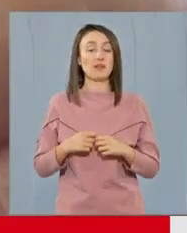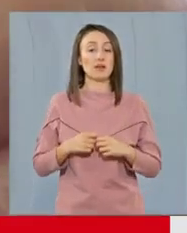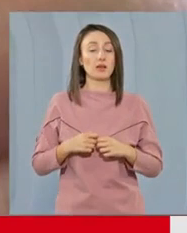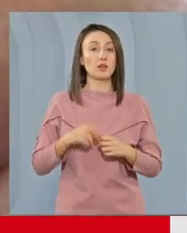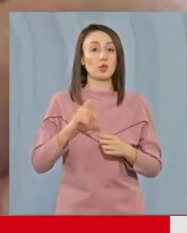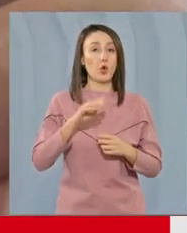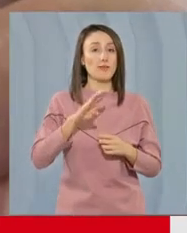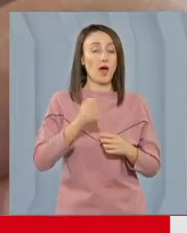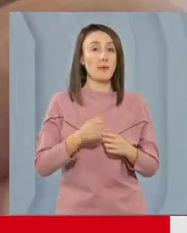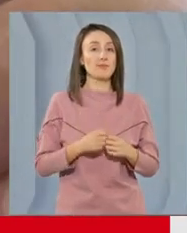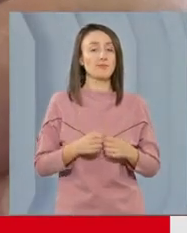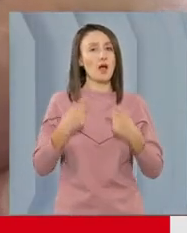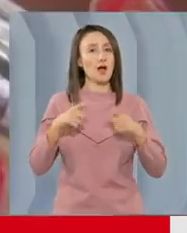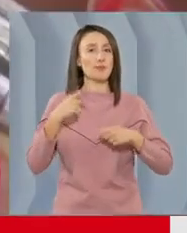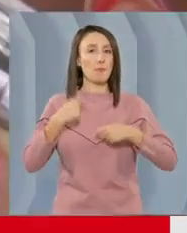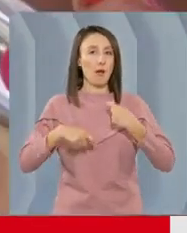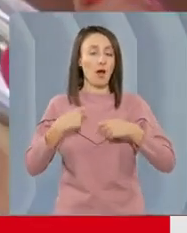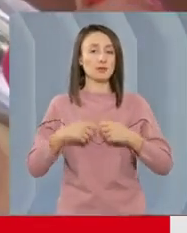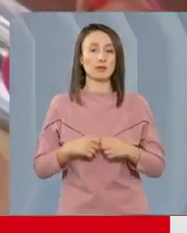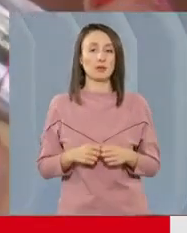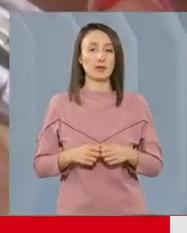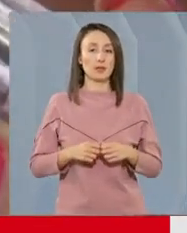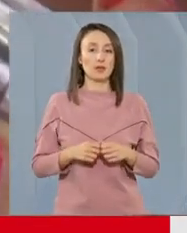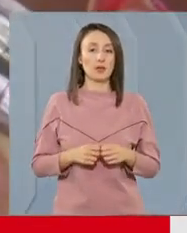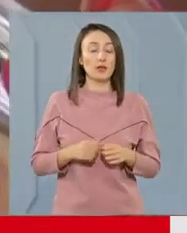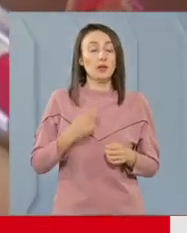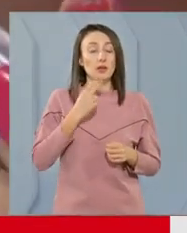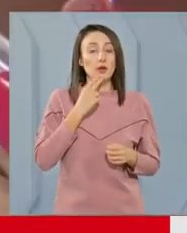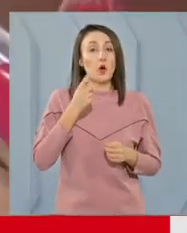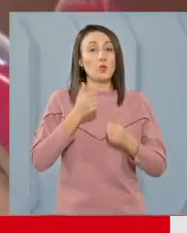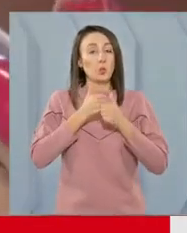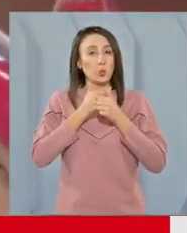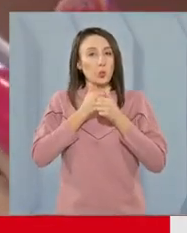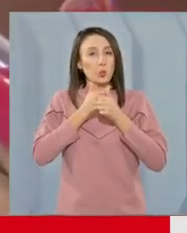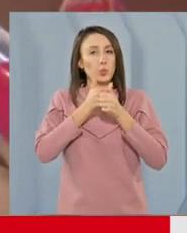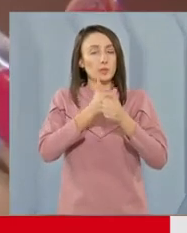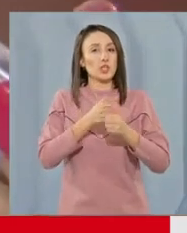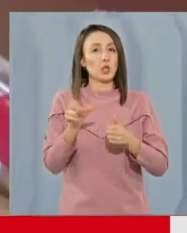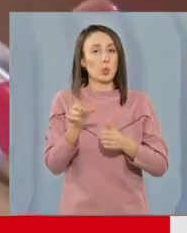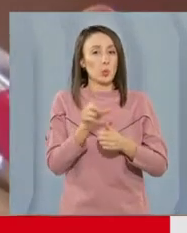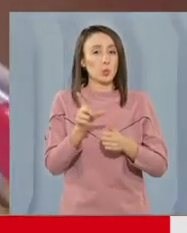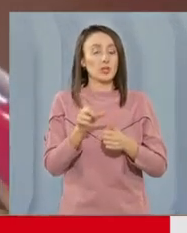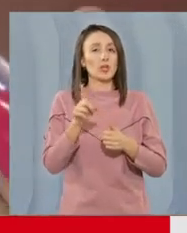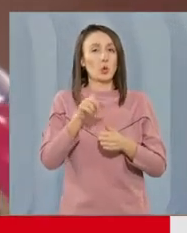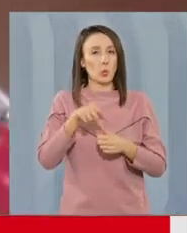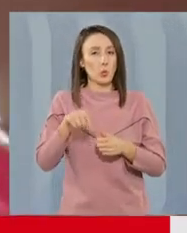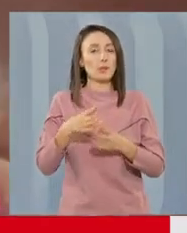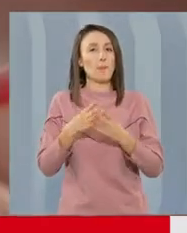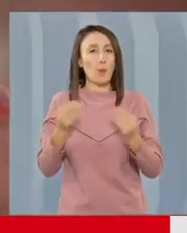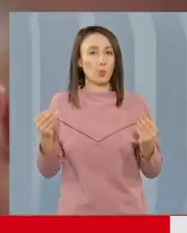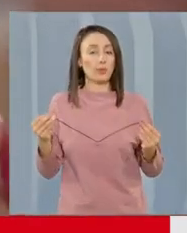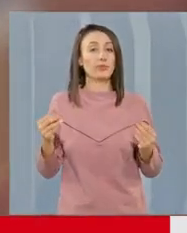Doina, dar și în alte magazine. Polițiștii au efectuat filaje luni la rând, supraveghindu-i constant pe